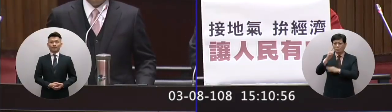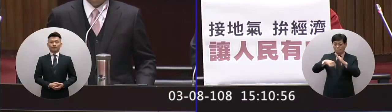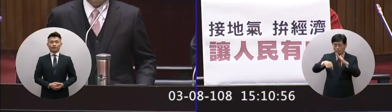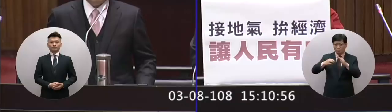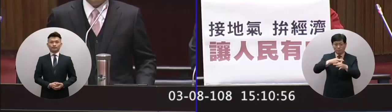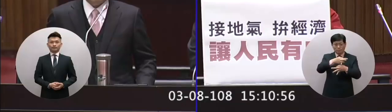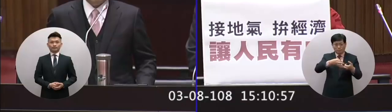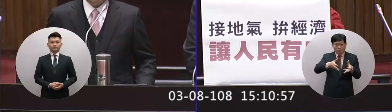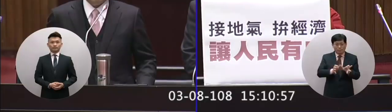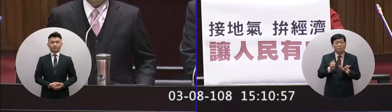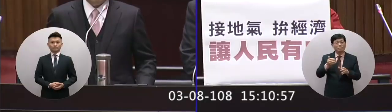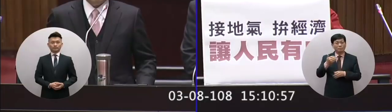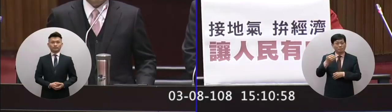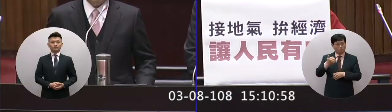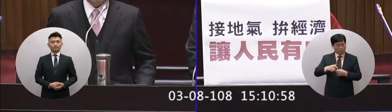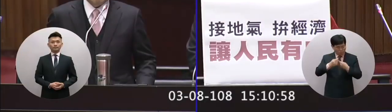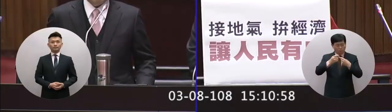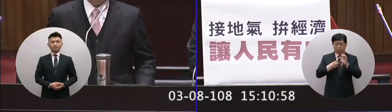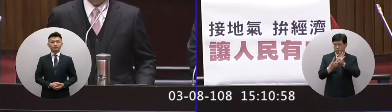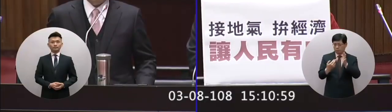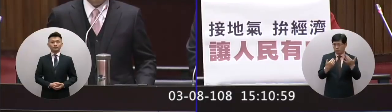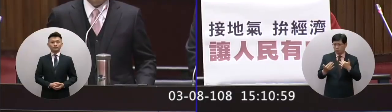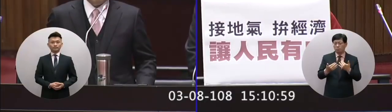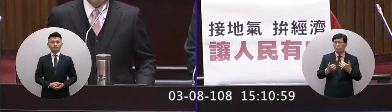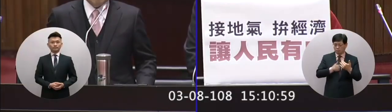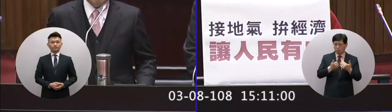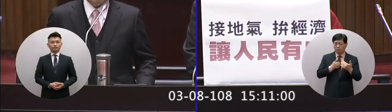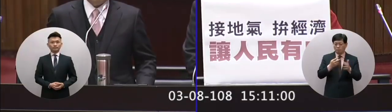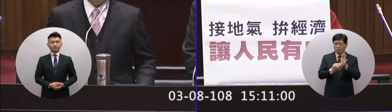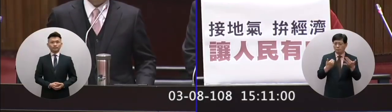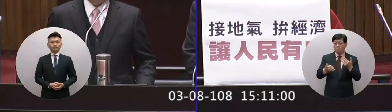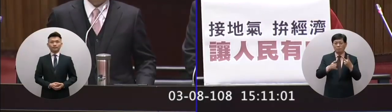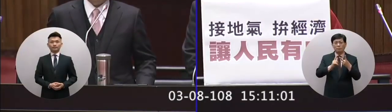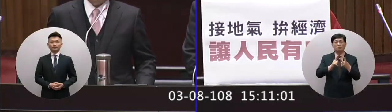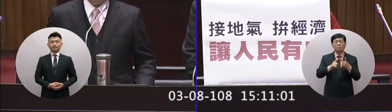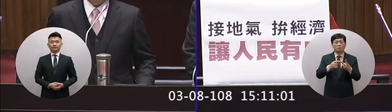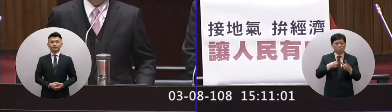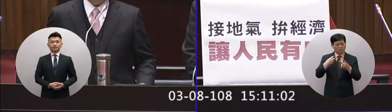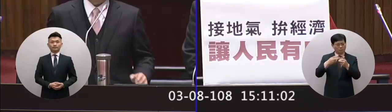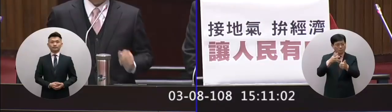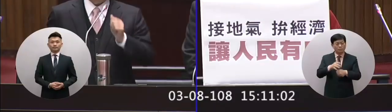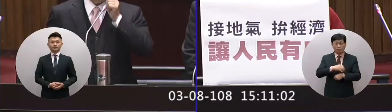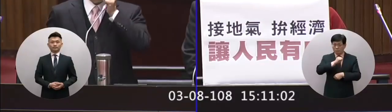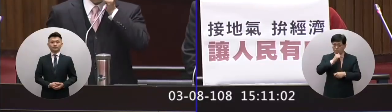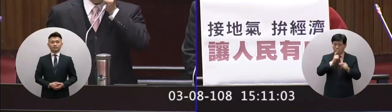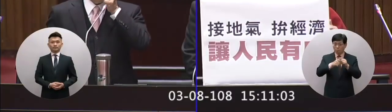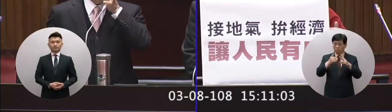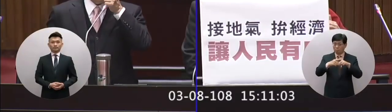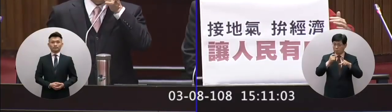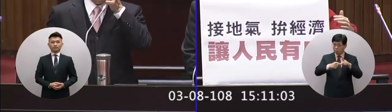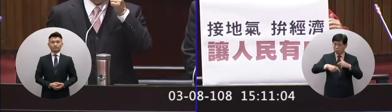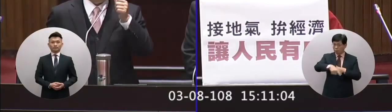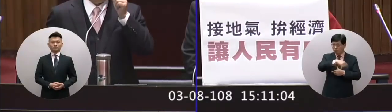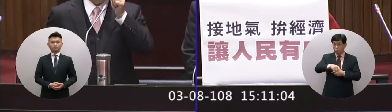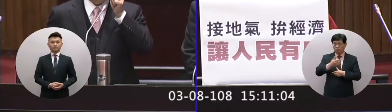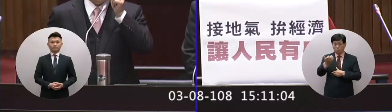院、咱经济部，这得爱讲好清楚，爱讲好清楚。过来，我特别讲，台湾的中小企业，事